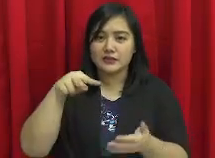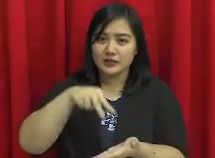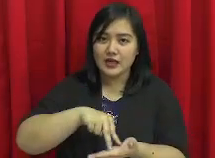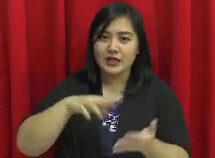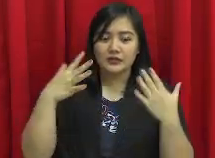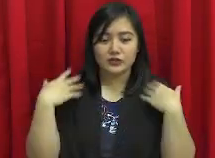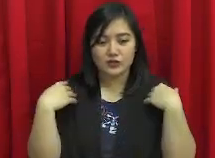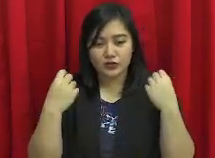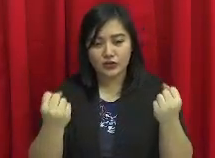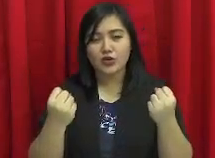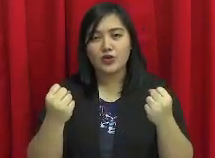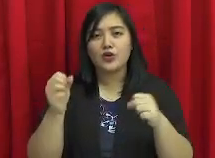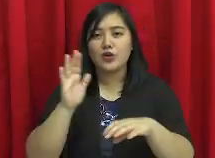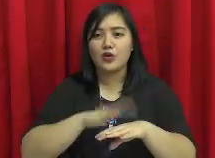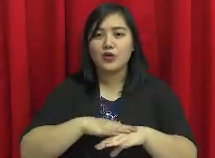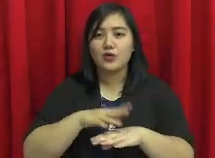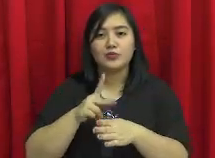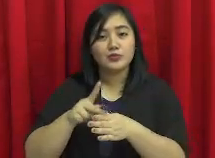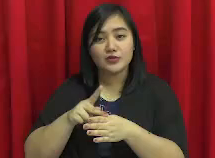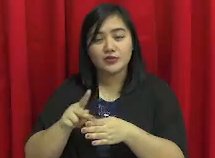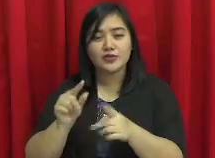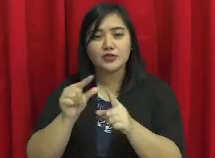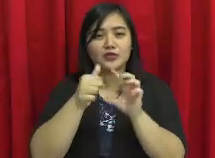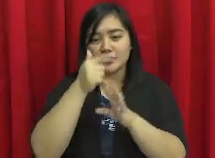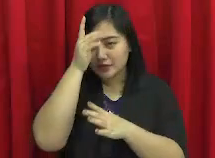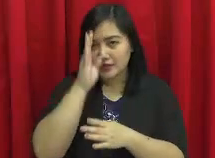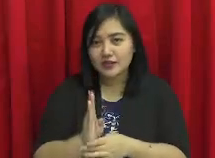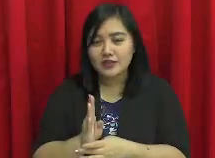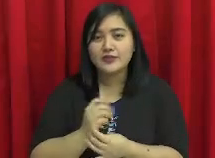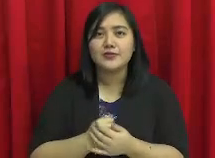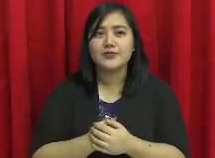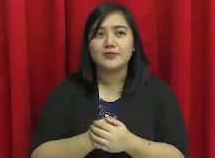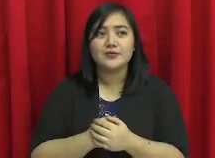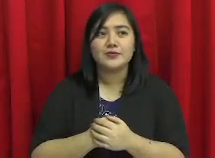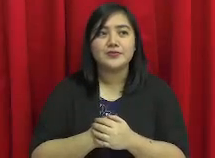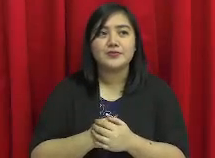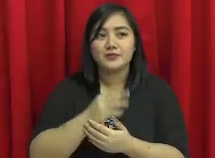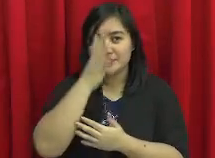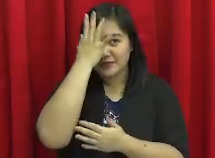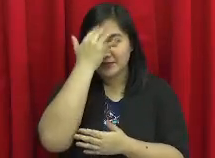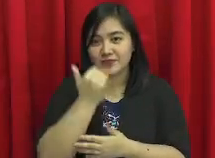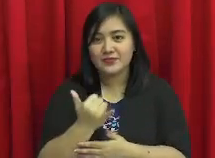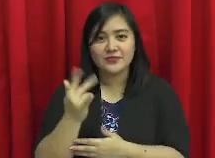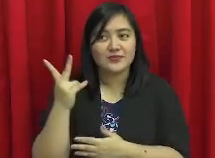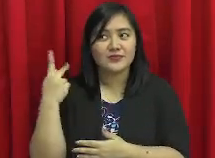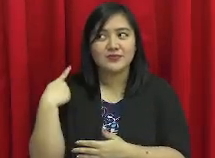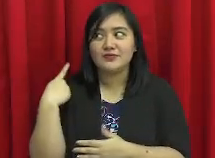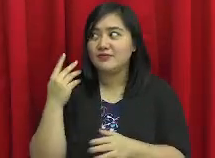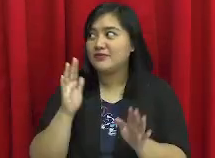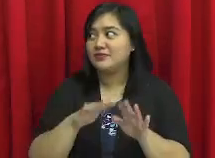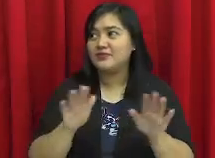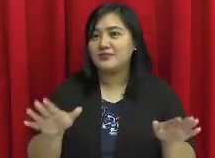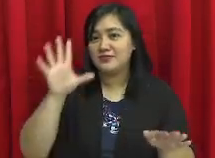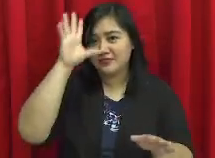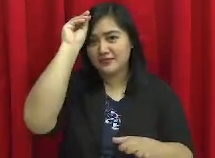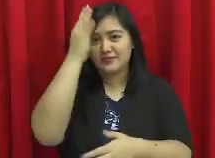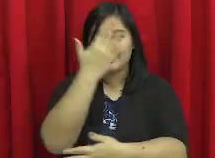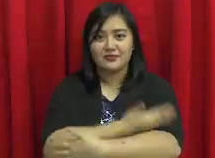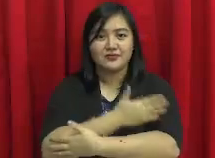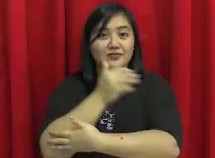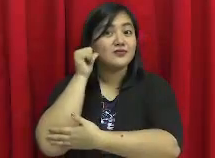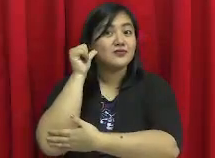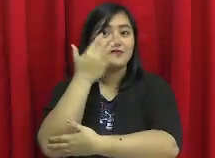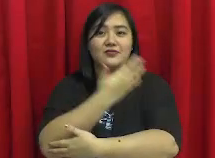ang dapat nating sisihin? Bakit meron tayong mga anak na alam niyo